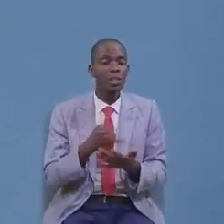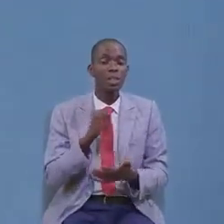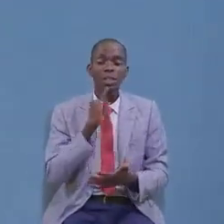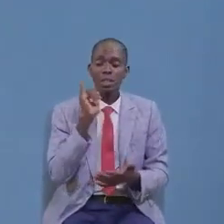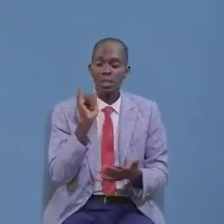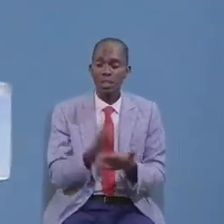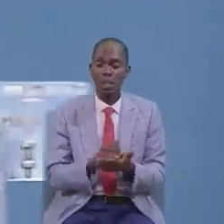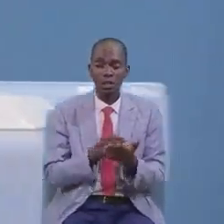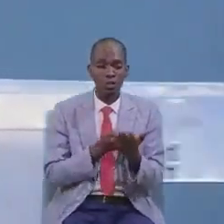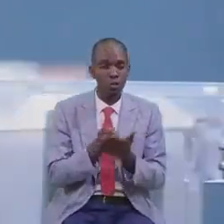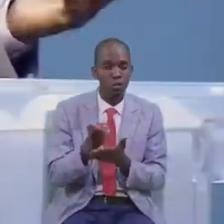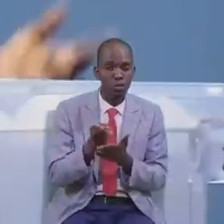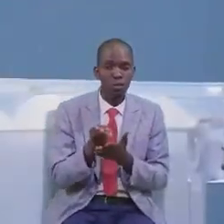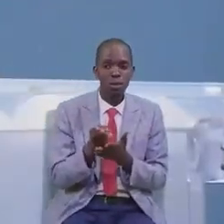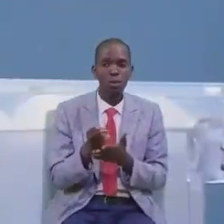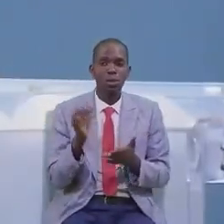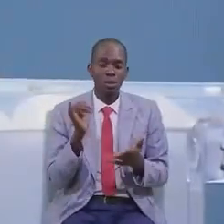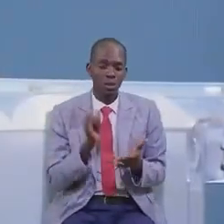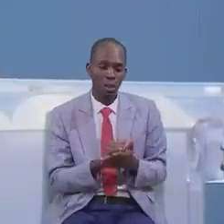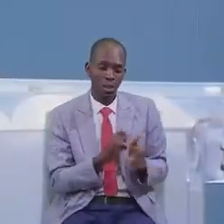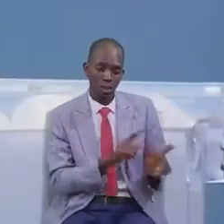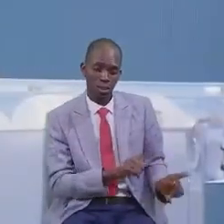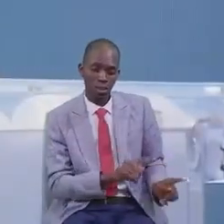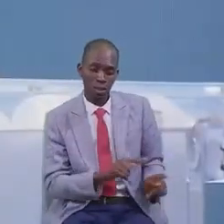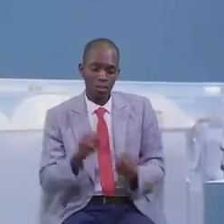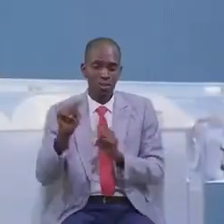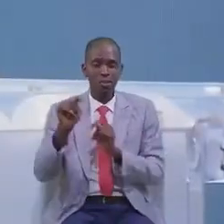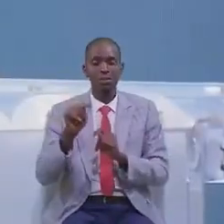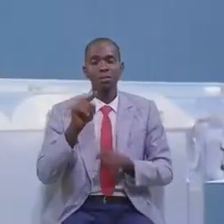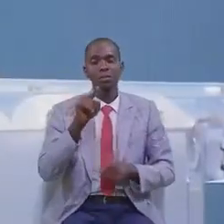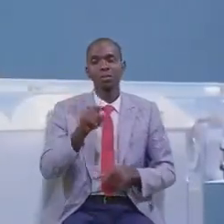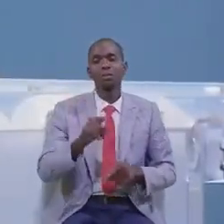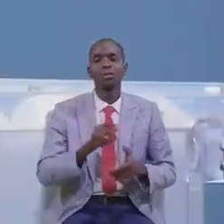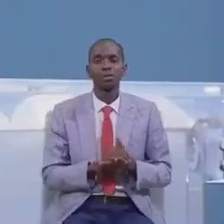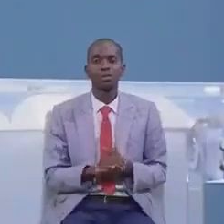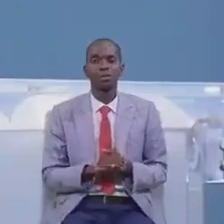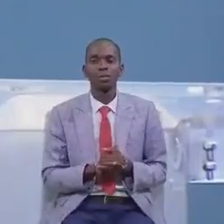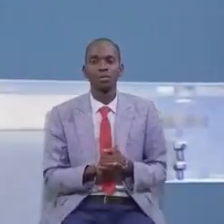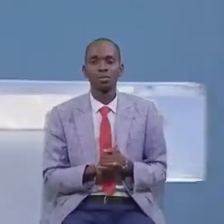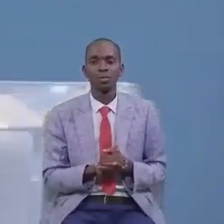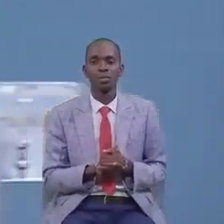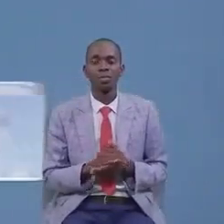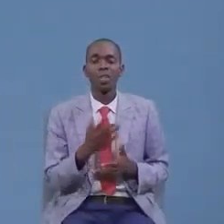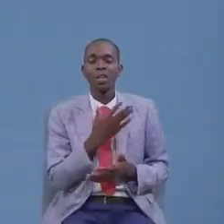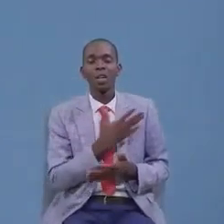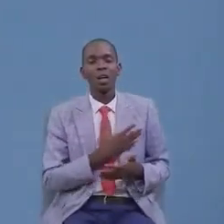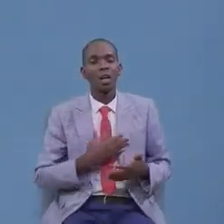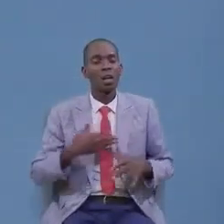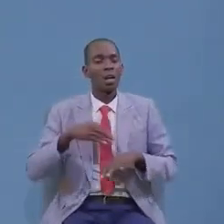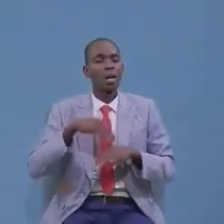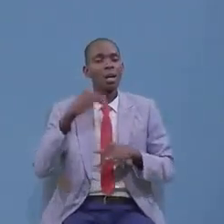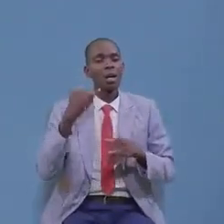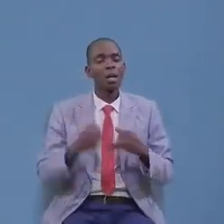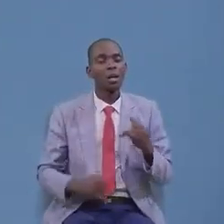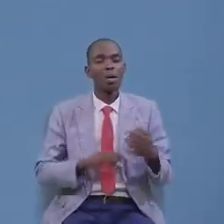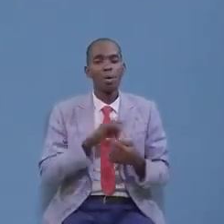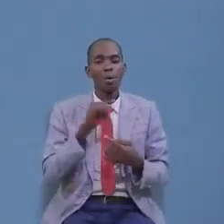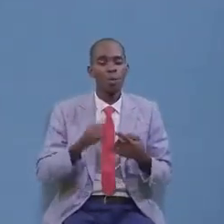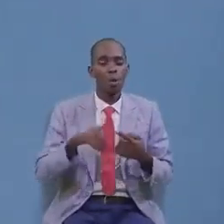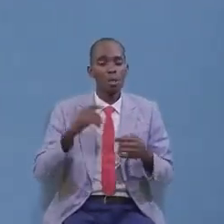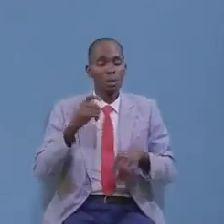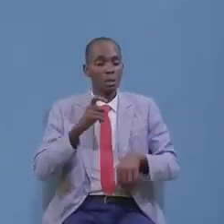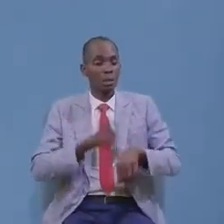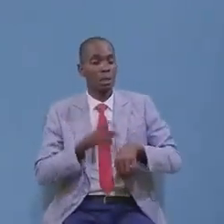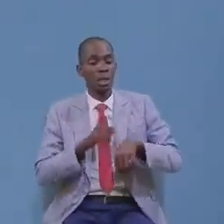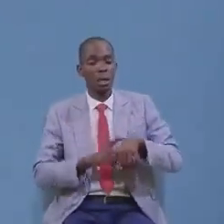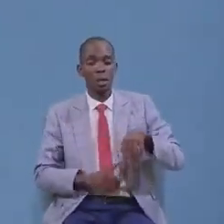నాట్ ట్రూ. ఆ సత్యమే. దట్ ట్రాన్స్లేట్స్ యు. అది మిమ్మల్ని బదిలీ చేస్తుంది. ఎవెంచువల్లీ వెన్ ద టైం కమ్స్,